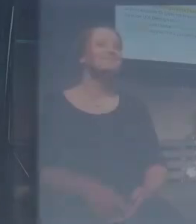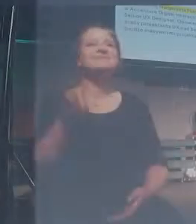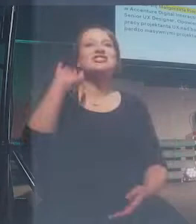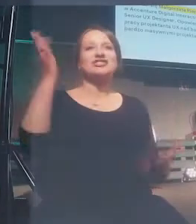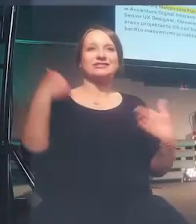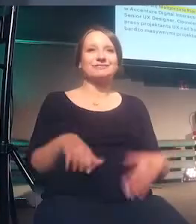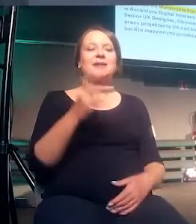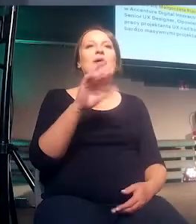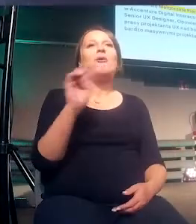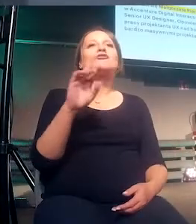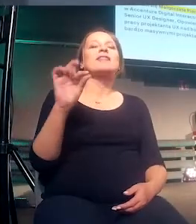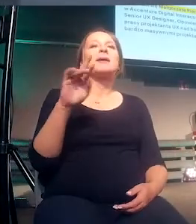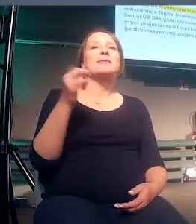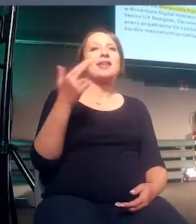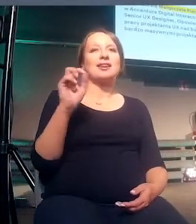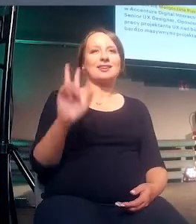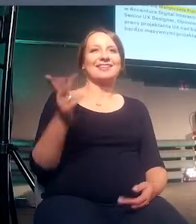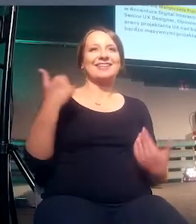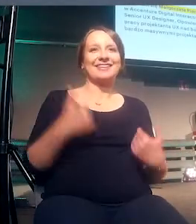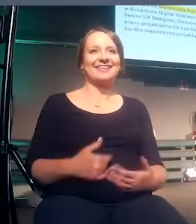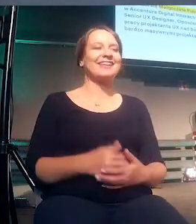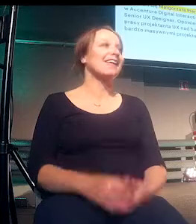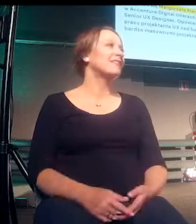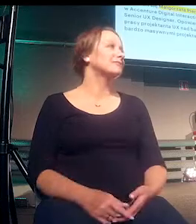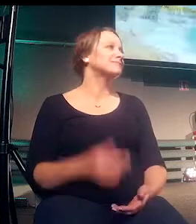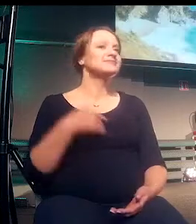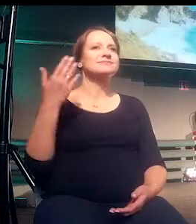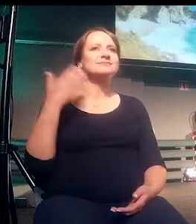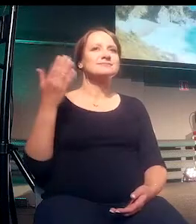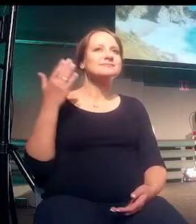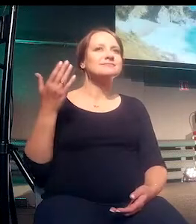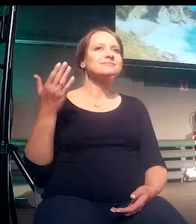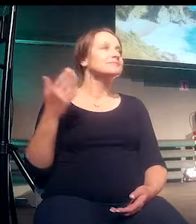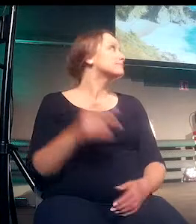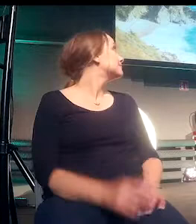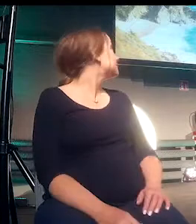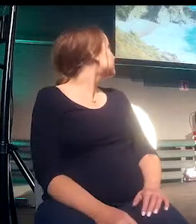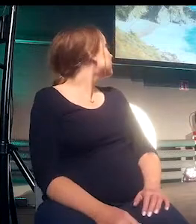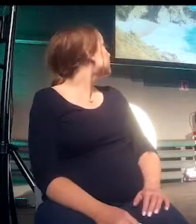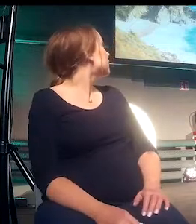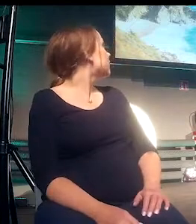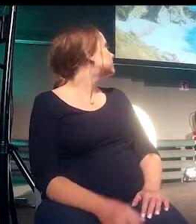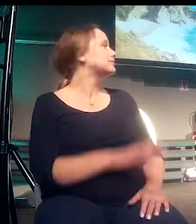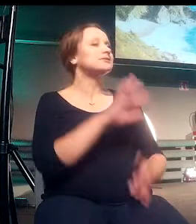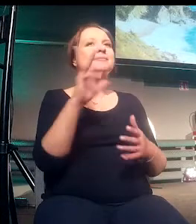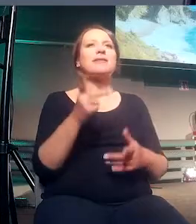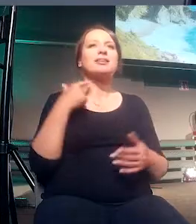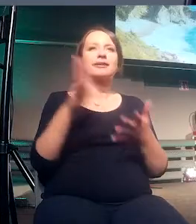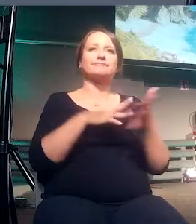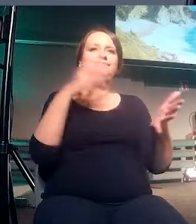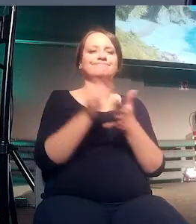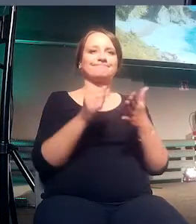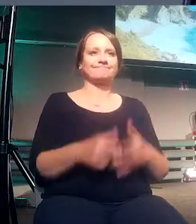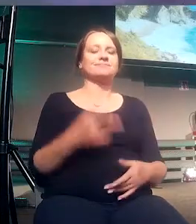Cześć, nazywam się Małgorzata Piernik i będę dzisiaj opowiadać o pięknych katastrofach, a właściwie o tym, jak im zapobiec.